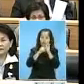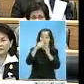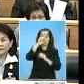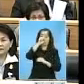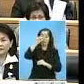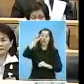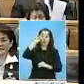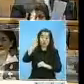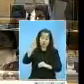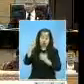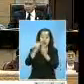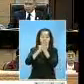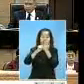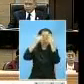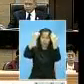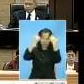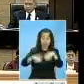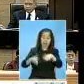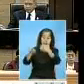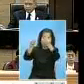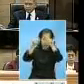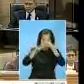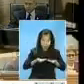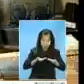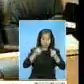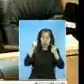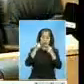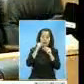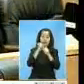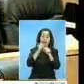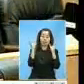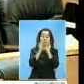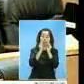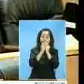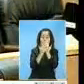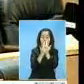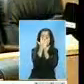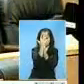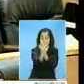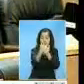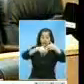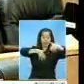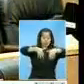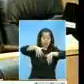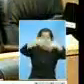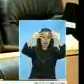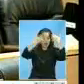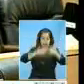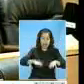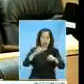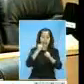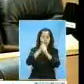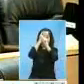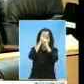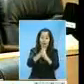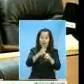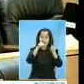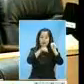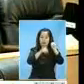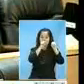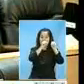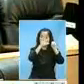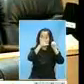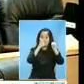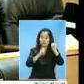กฎหมายนูนเสร็จแล้วให้นำไปทำประชามติแล้วหลังจากนั้นก็ดำเนินการตามมาตรา150